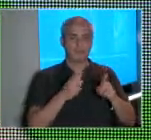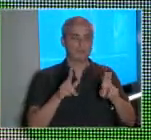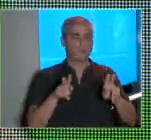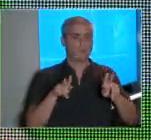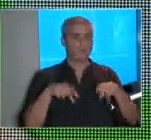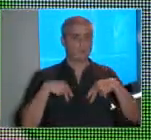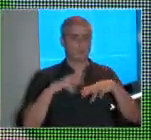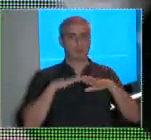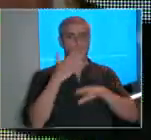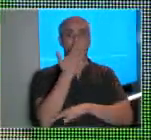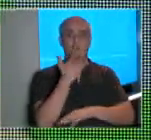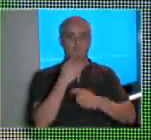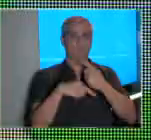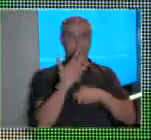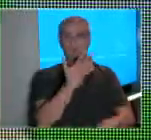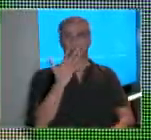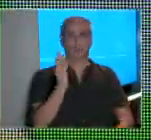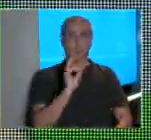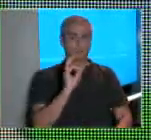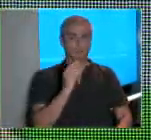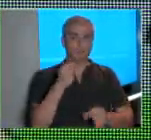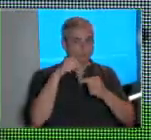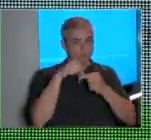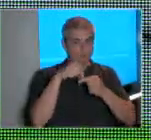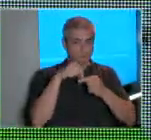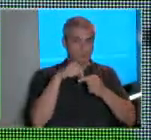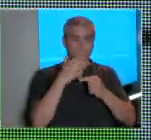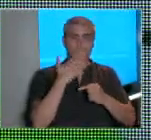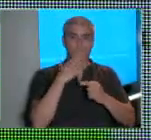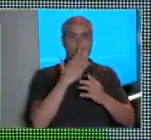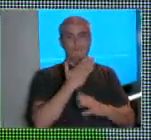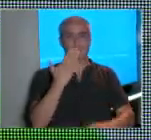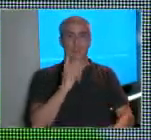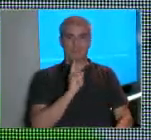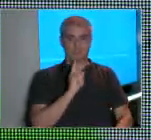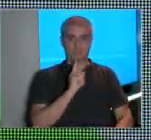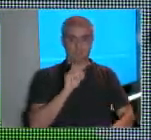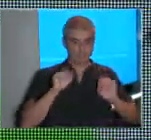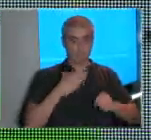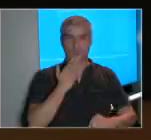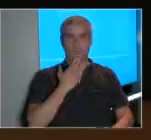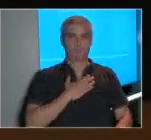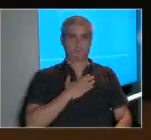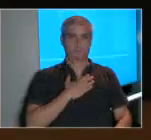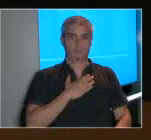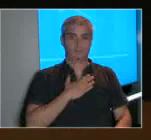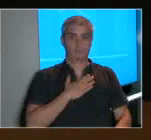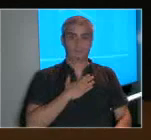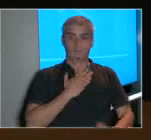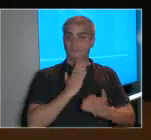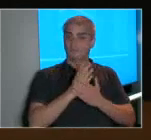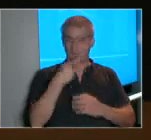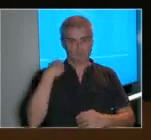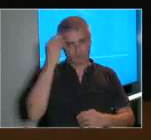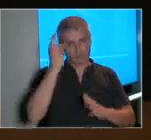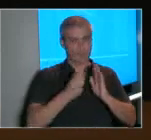הביאו למדינת ישראל במקום 55% פלוס ירושלים המערבית בריבונות ישראלית. כבר אז